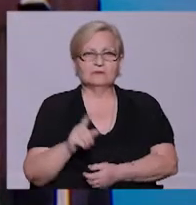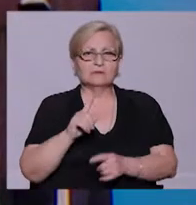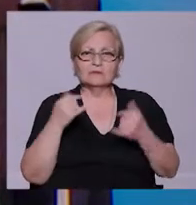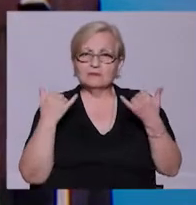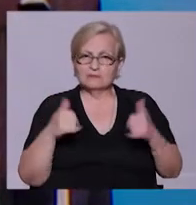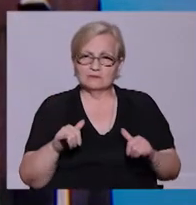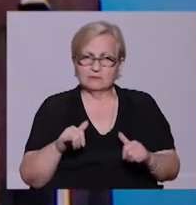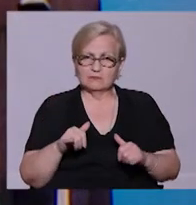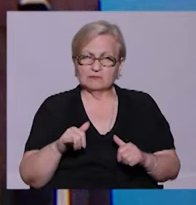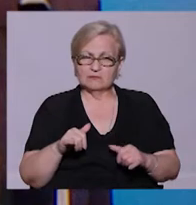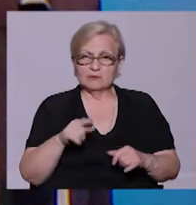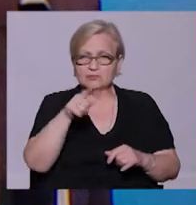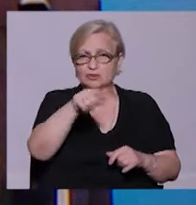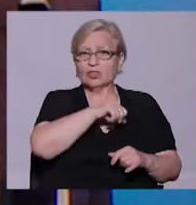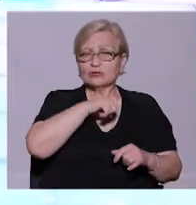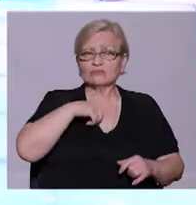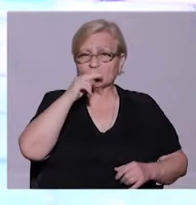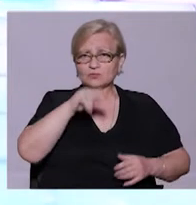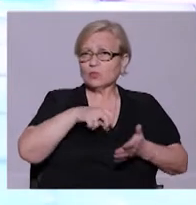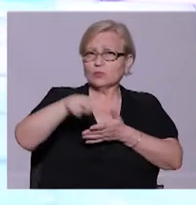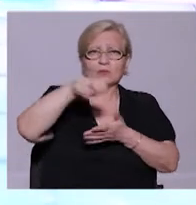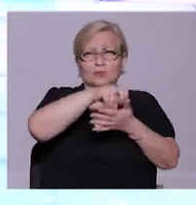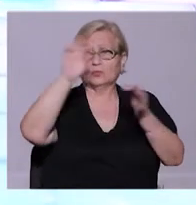გასაკვირი? შენც ხომ არავის წერ წერილს?